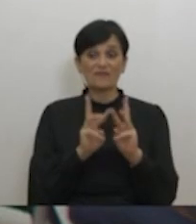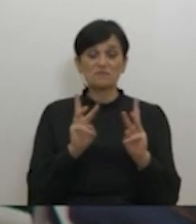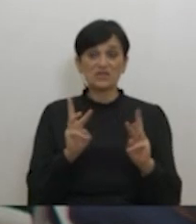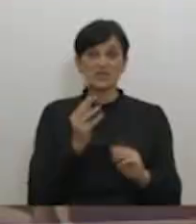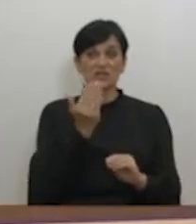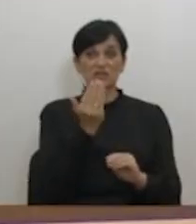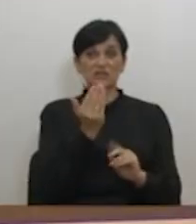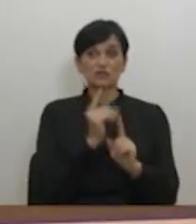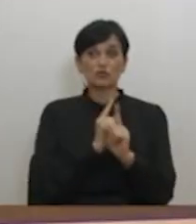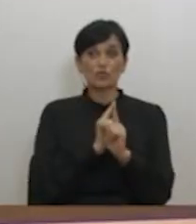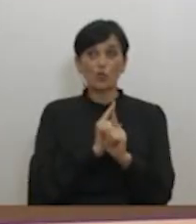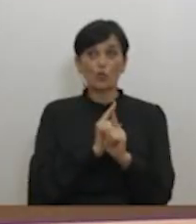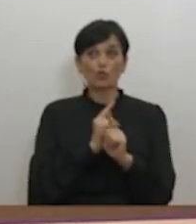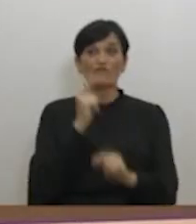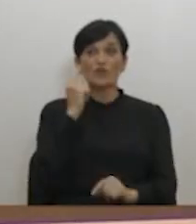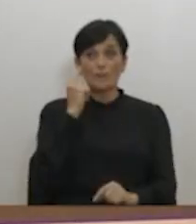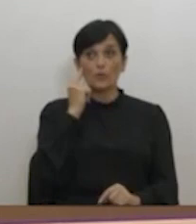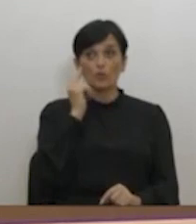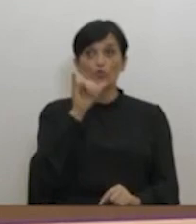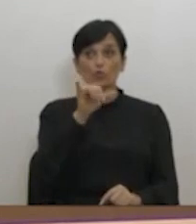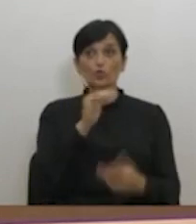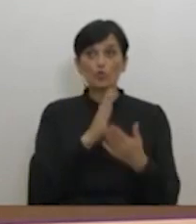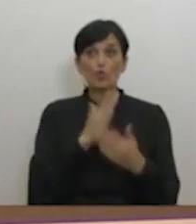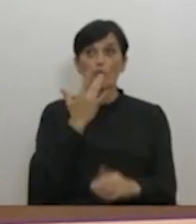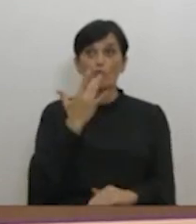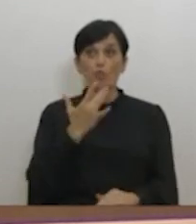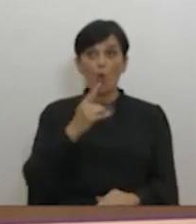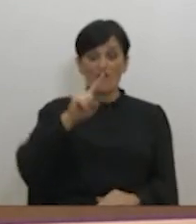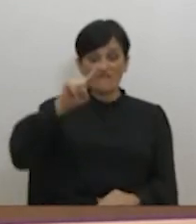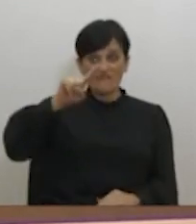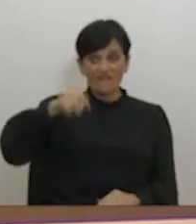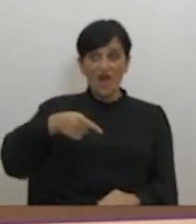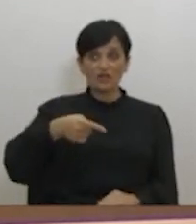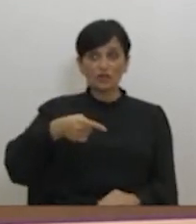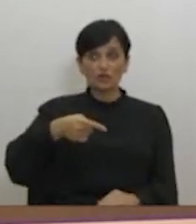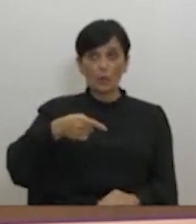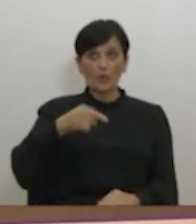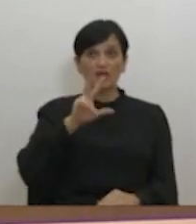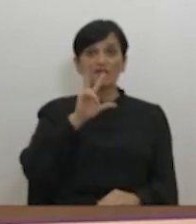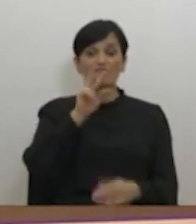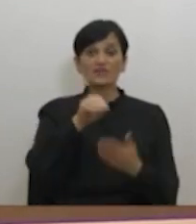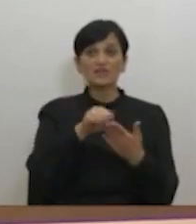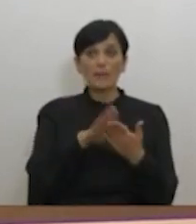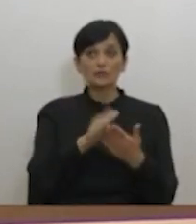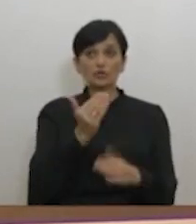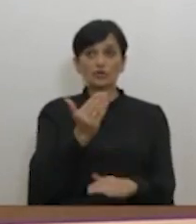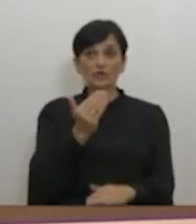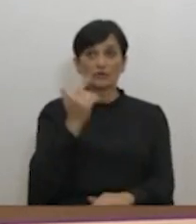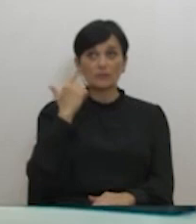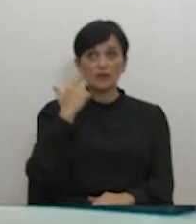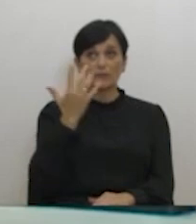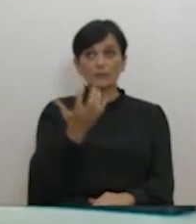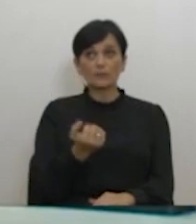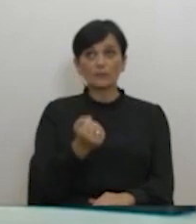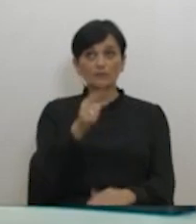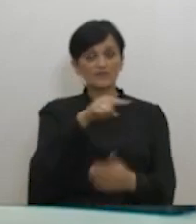მოადგილეს ფიქრობ, რომ გაქვთ პოლიტიკური ვალდებულება დააფიქსიროთ თქვენი არც არ